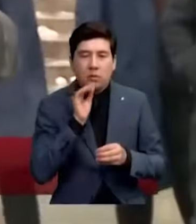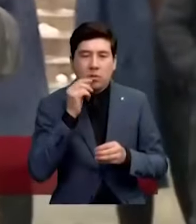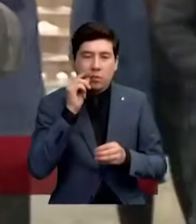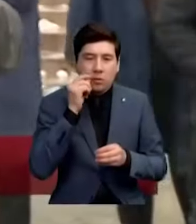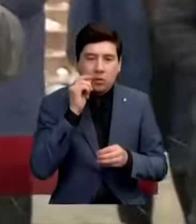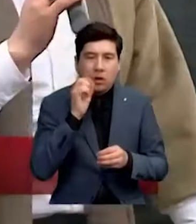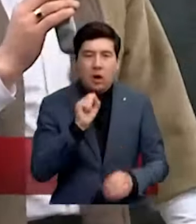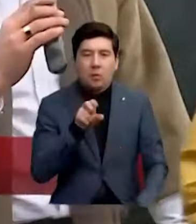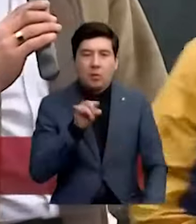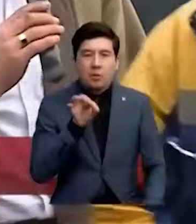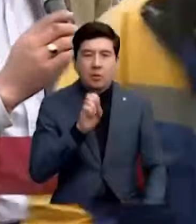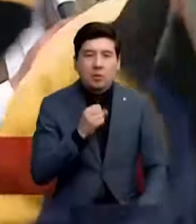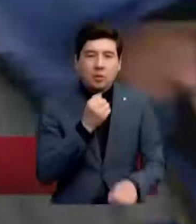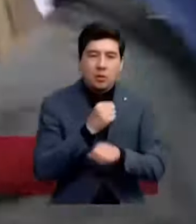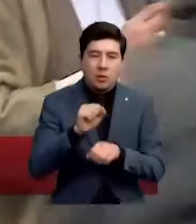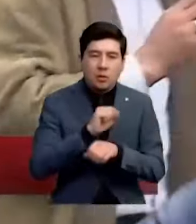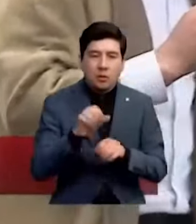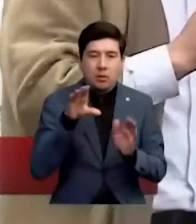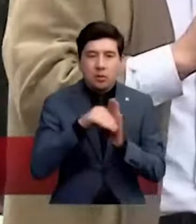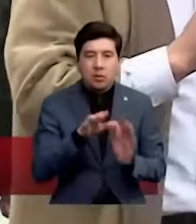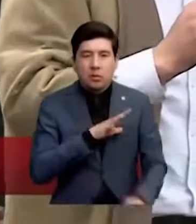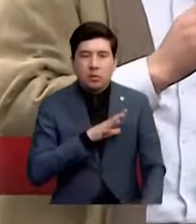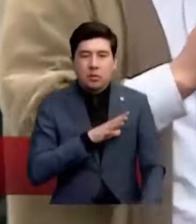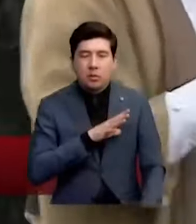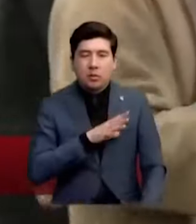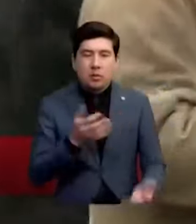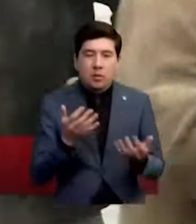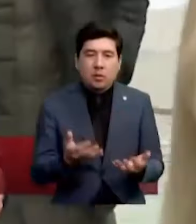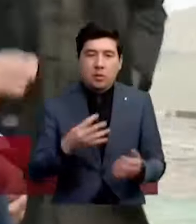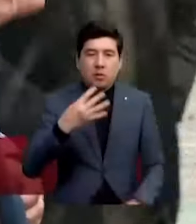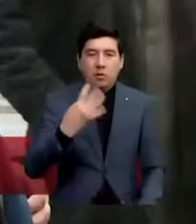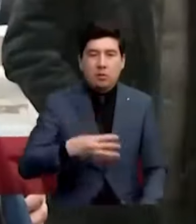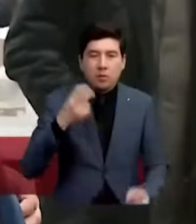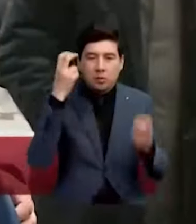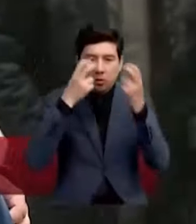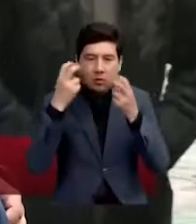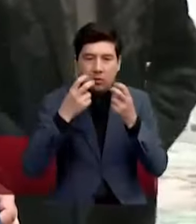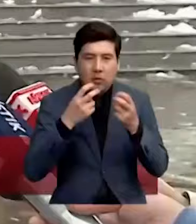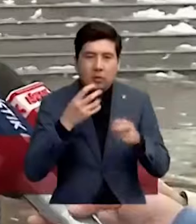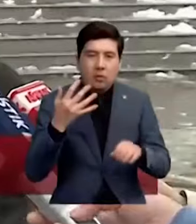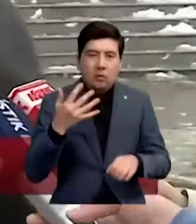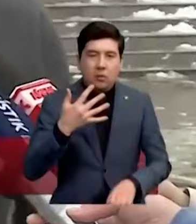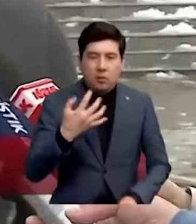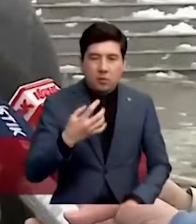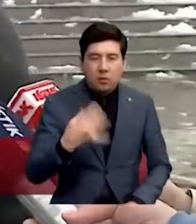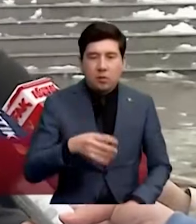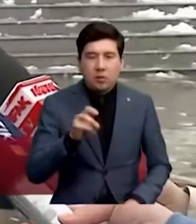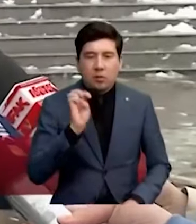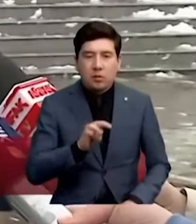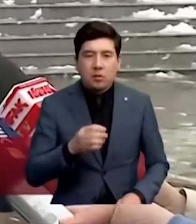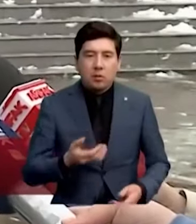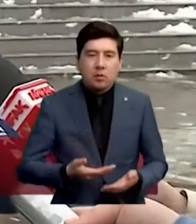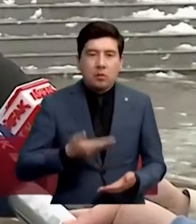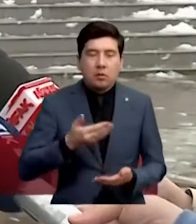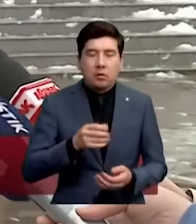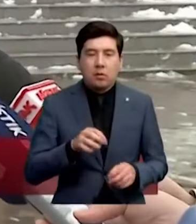ішінен Әбуғали Әбдіразақовтың бағы басым болды. Ол салмағы 40 келі тартатын қошқарды 50 рет көтерді. 2016-та 17-те 2 метр